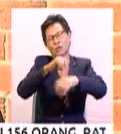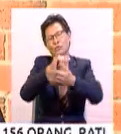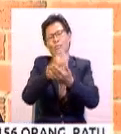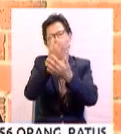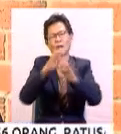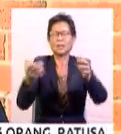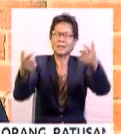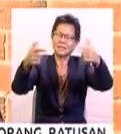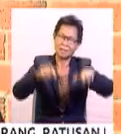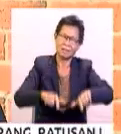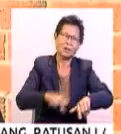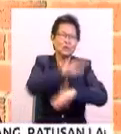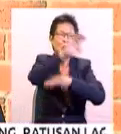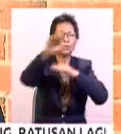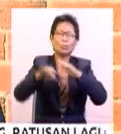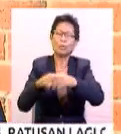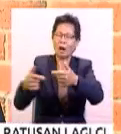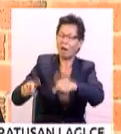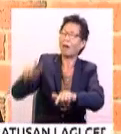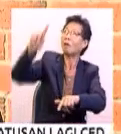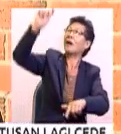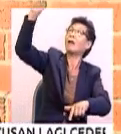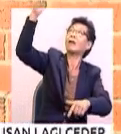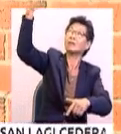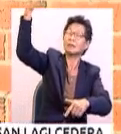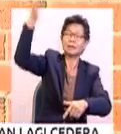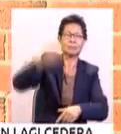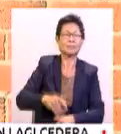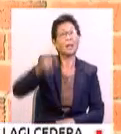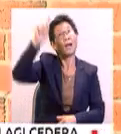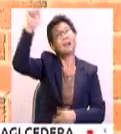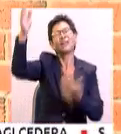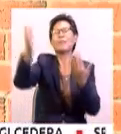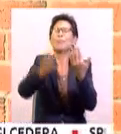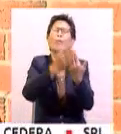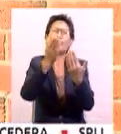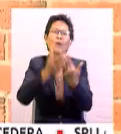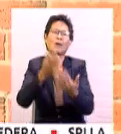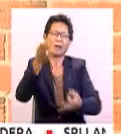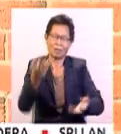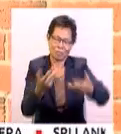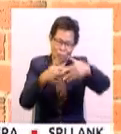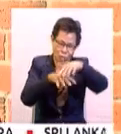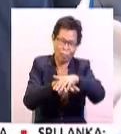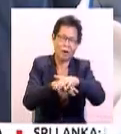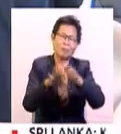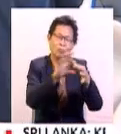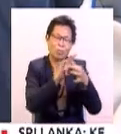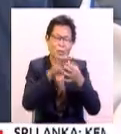Itulah terjadinya semuanya dengan izin Allah juga. So Allah pemudahkan adalah kolaborasi ini.